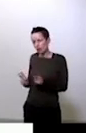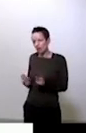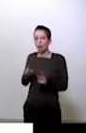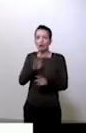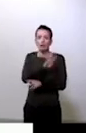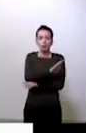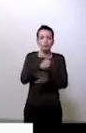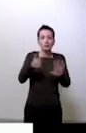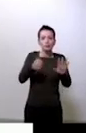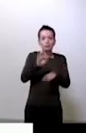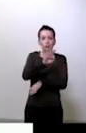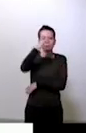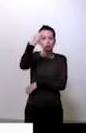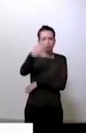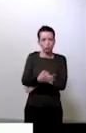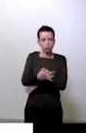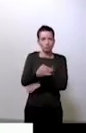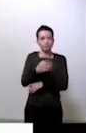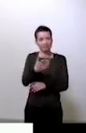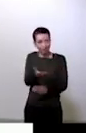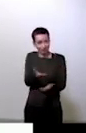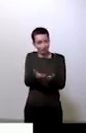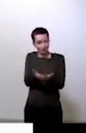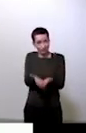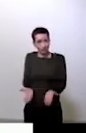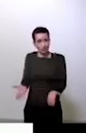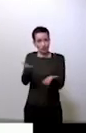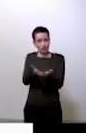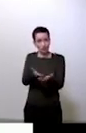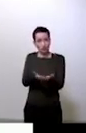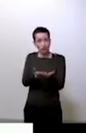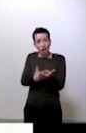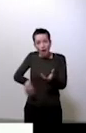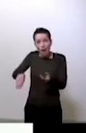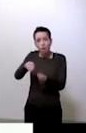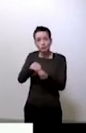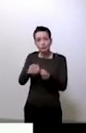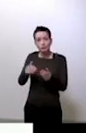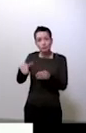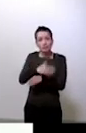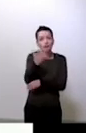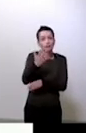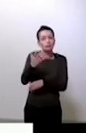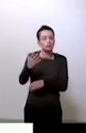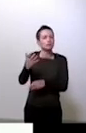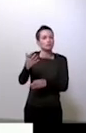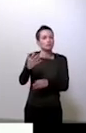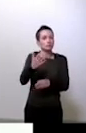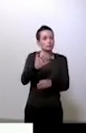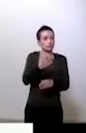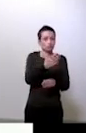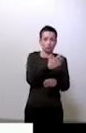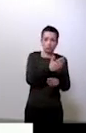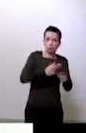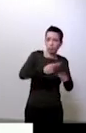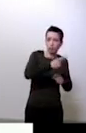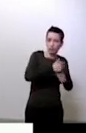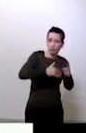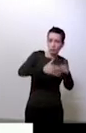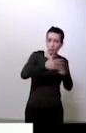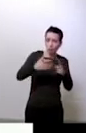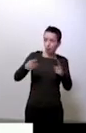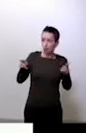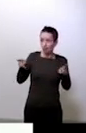46%. Et dans ce contexte, on vient rajouter une mise en concurrence des bailleurs entre eux, puisque comme ils ne peuvent faire